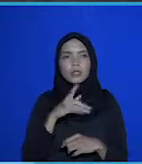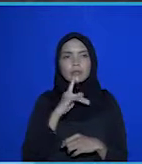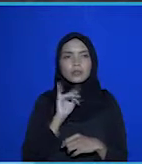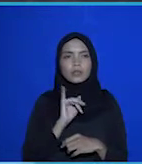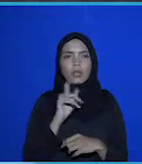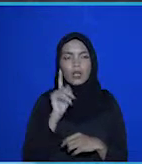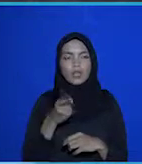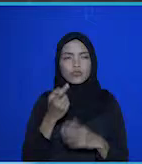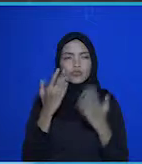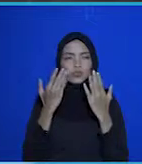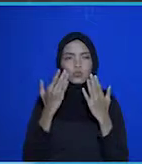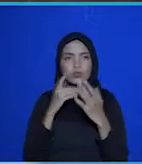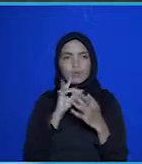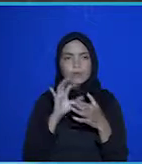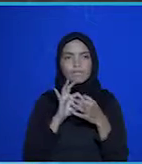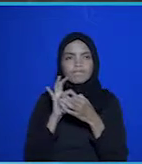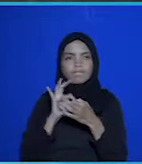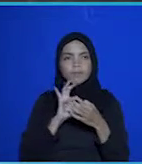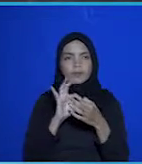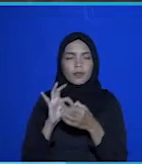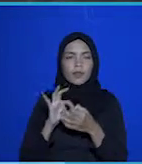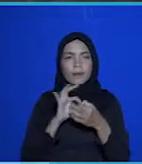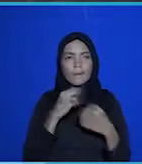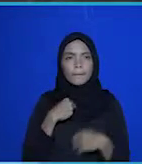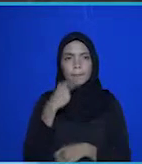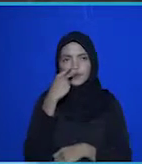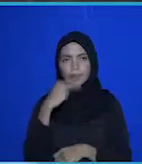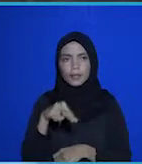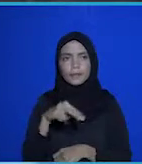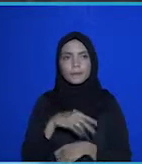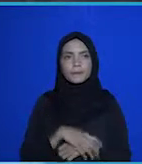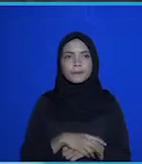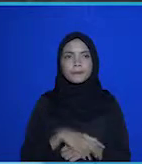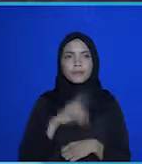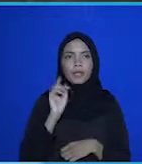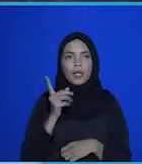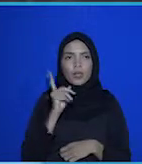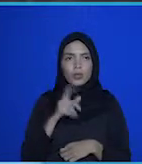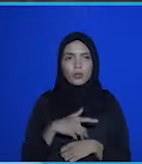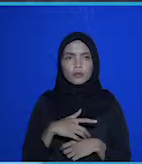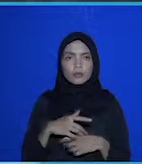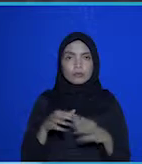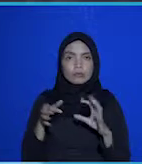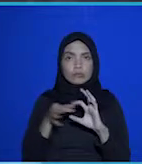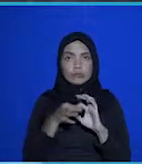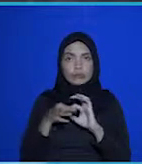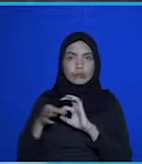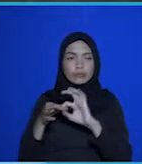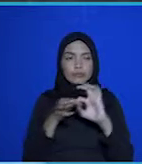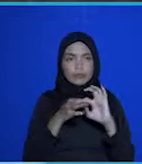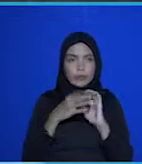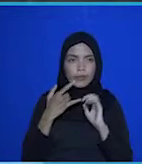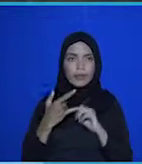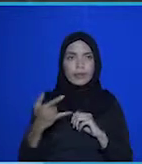kebersamaan seperti ini. Kami sangat yakin kalau kebersamaan seperti ini kita bisa jaga